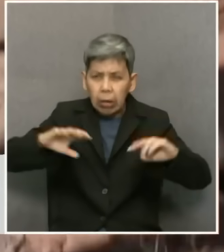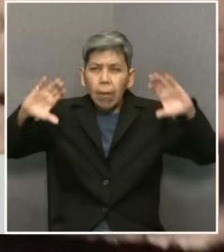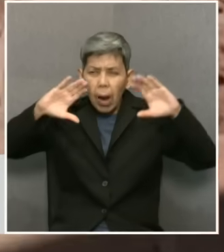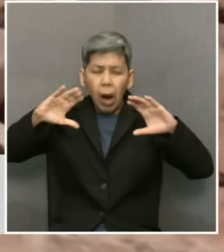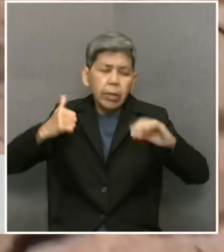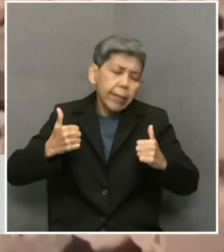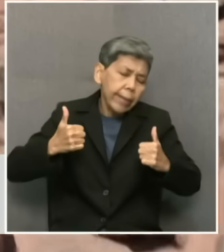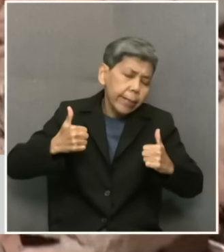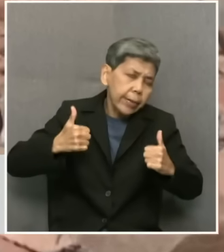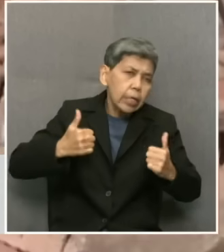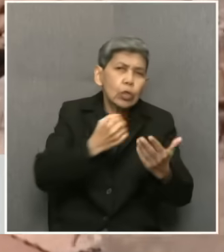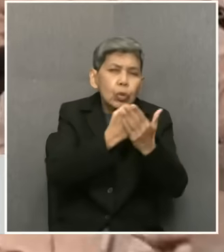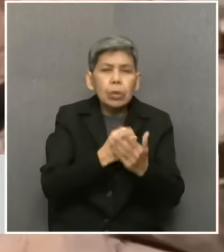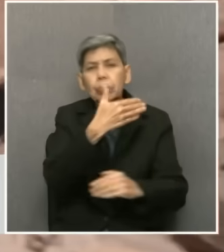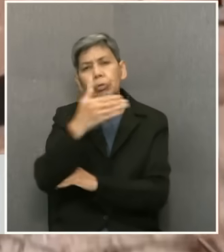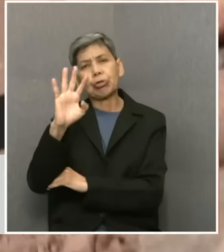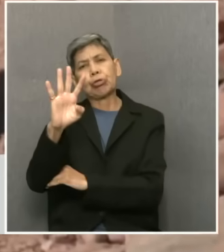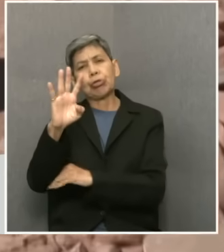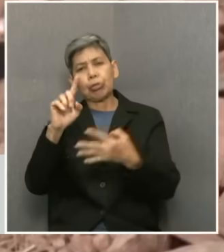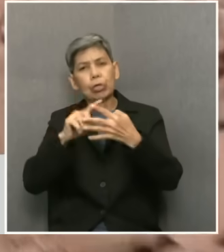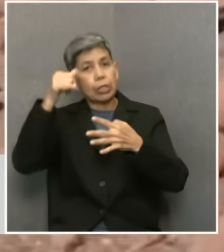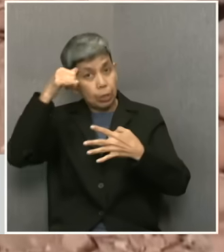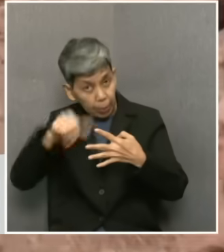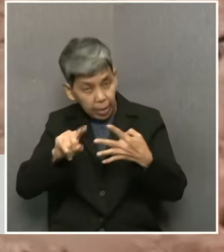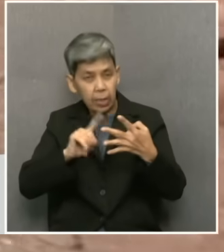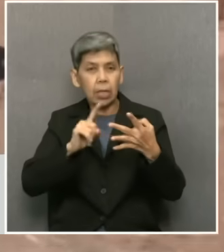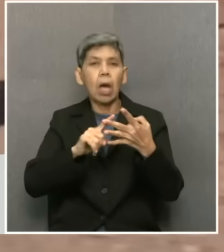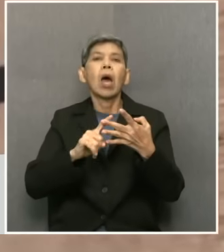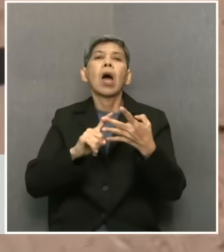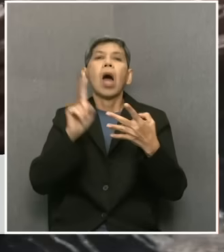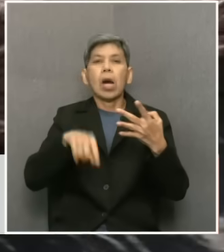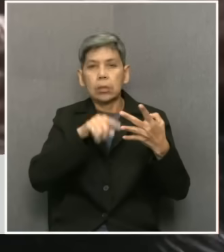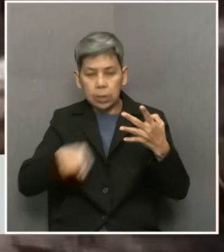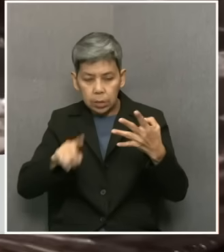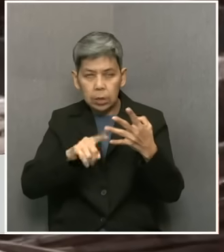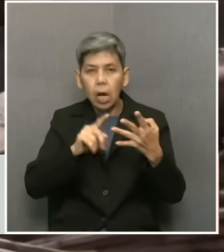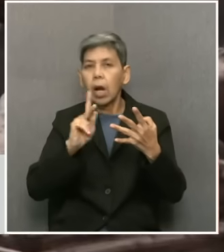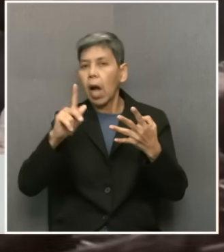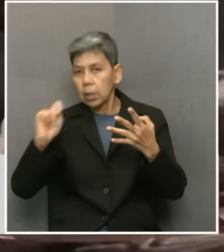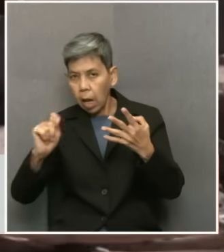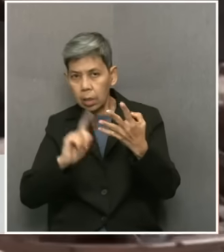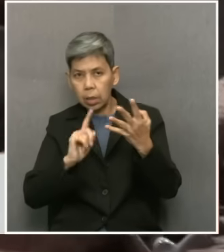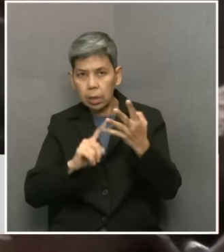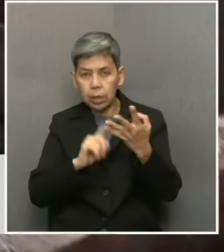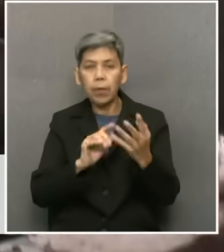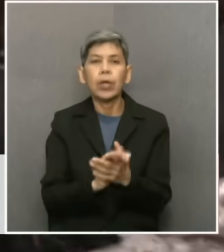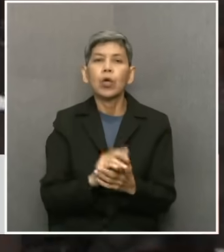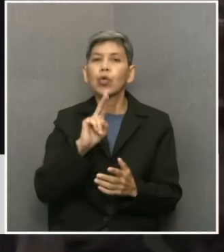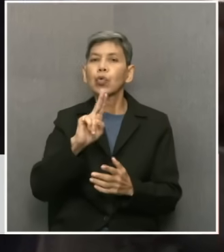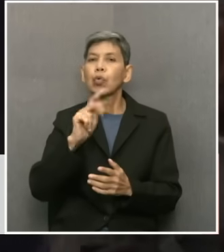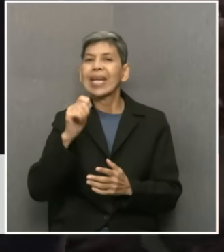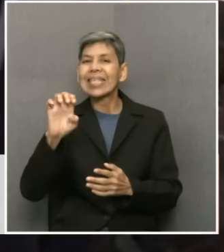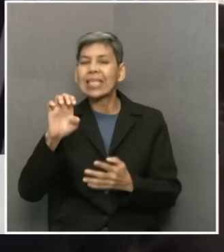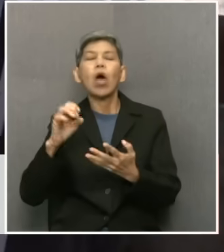ยเหลือจากเพียงแค่4ชาติเท่านั้นก็คือสเปนสหราชอาณาจักรกาตาร์และสหรัฐอาหรับเอมิเรตส์หรือว่า